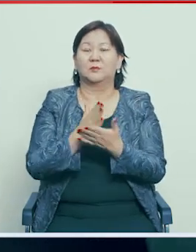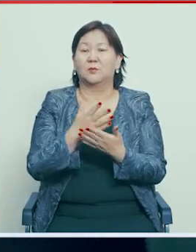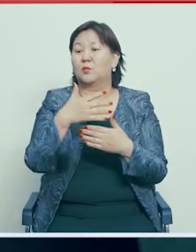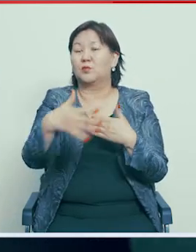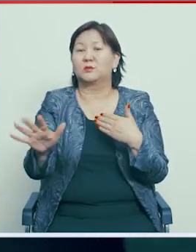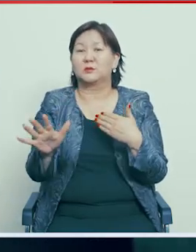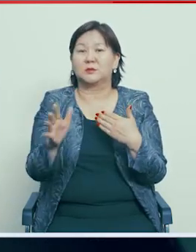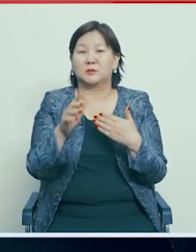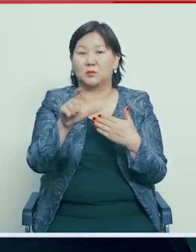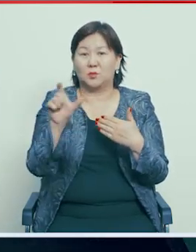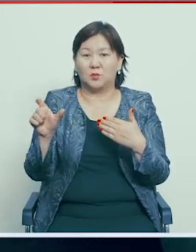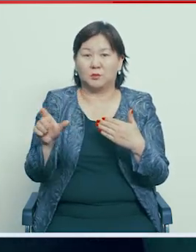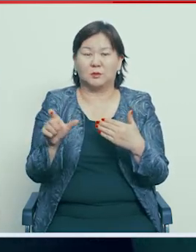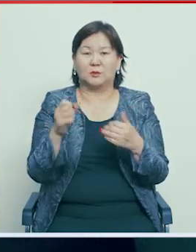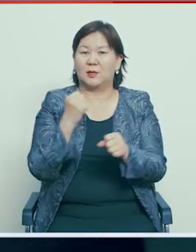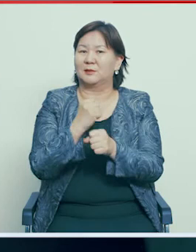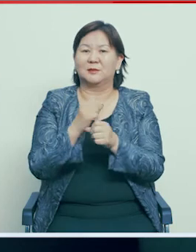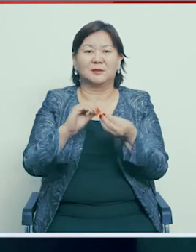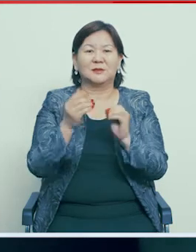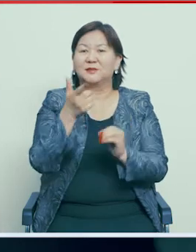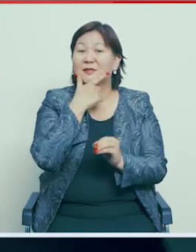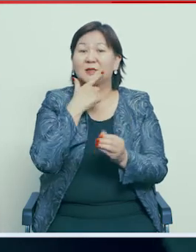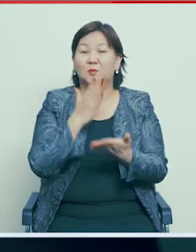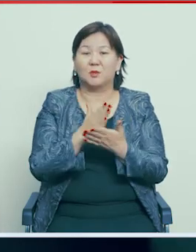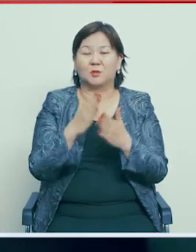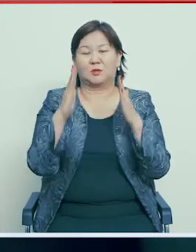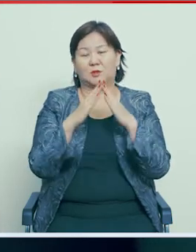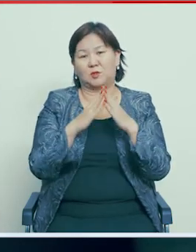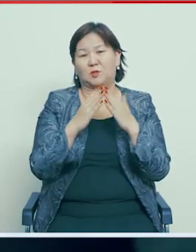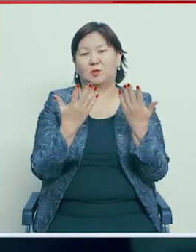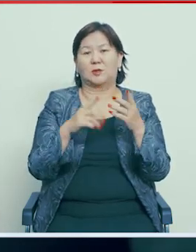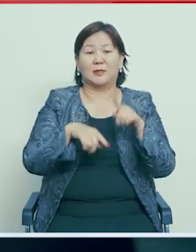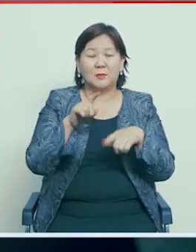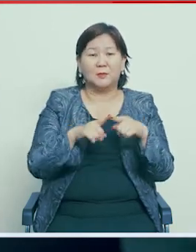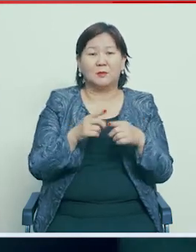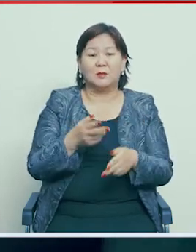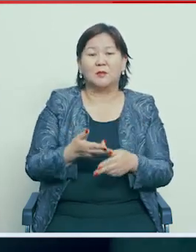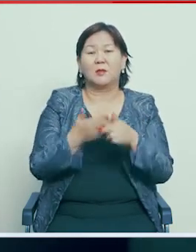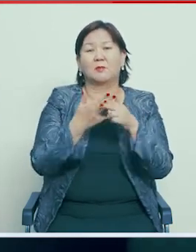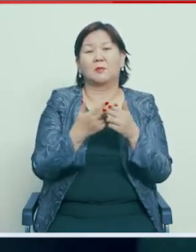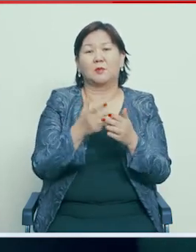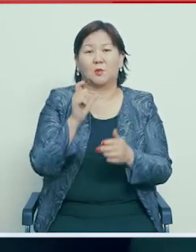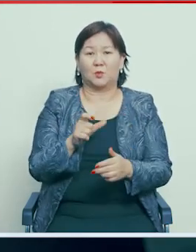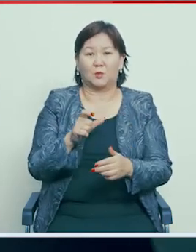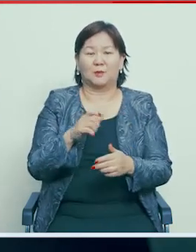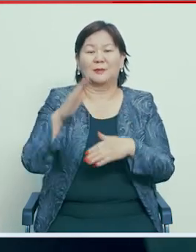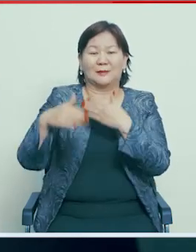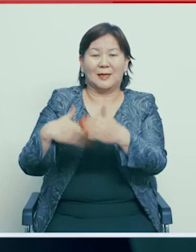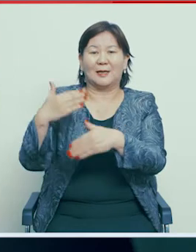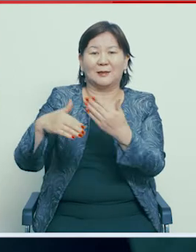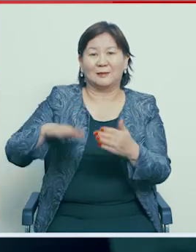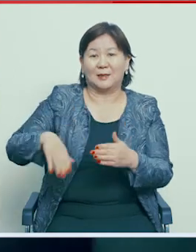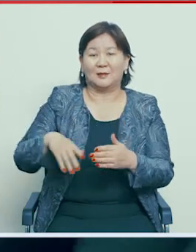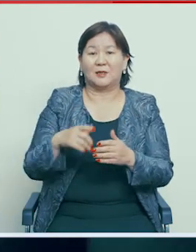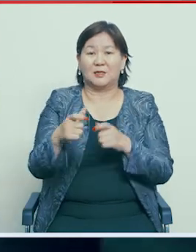нь одоо хөдөлмөр эрхэлж чадахгүй юм гэсэн үг. Тэгэхээр гэр орондоо ямар нэгэн байдлаар нэмэр хандив болж чадахгүй байгаа юм чинь тэгээ дараагийн нөгөө эдийн